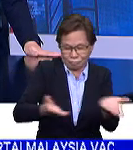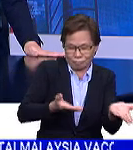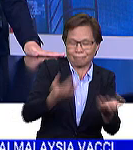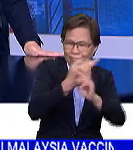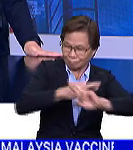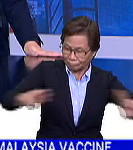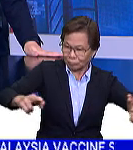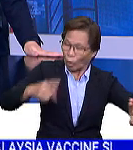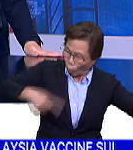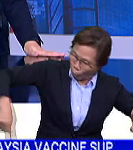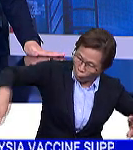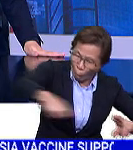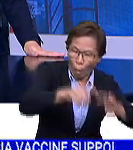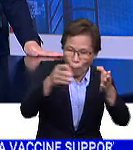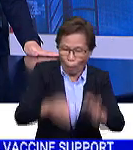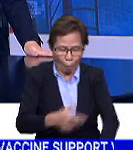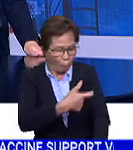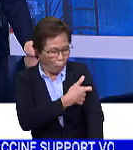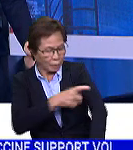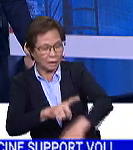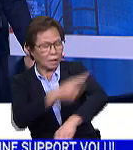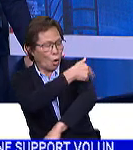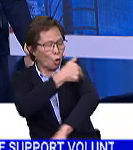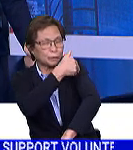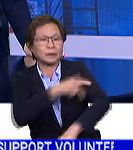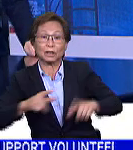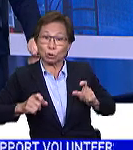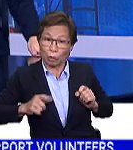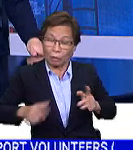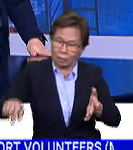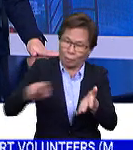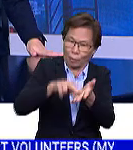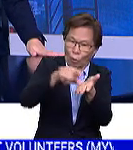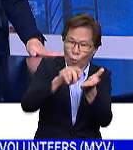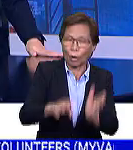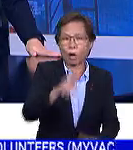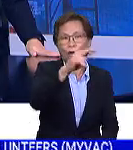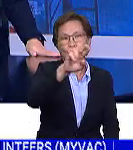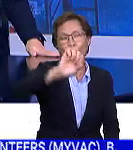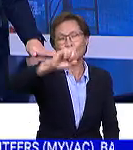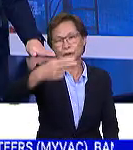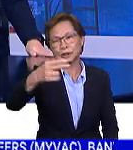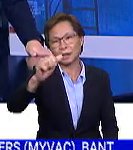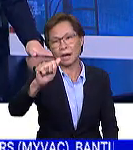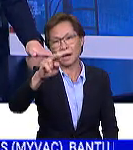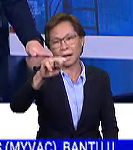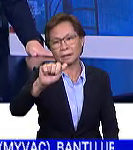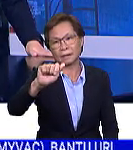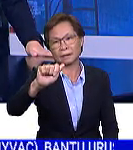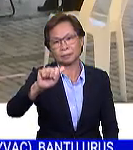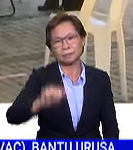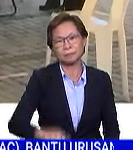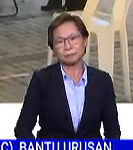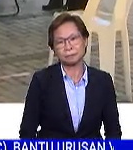yang disediakan kepada penerima vaksin di hospital itu. Laporan wartawan Nur Syahana Kamarudin.